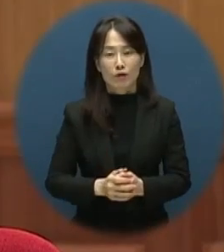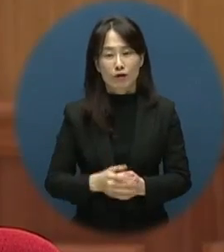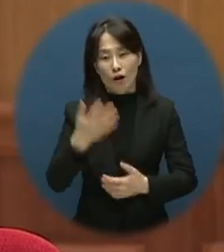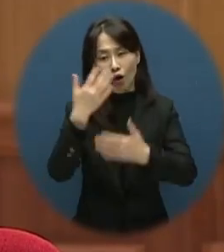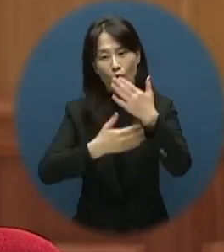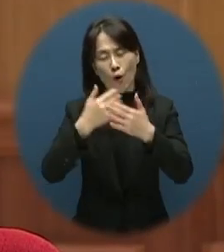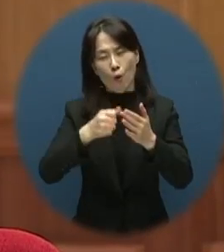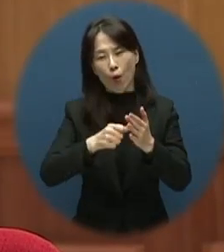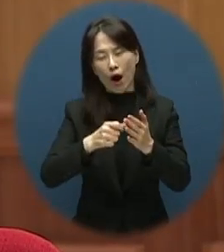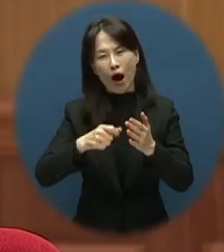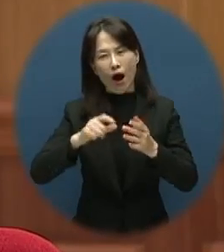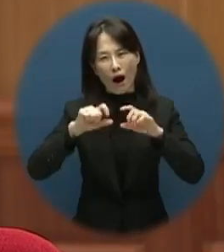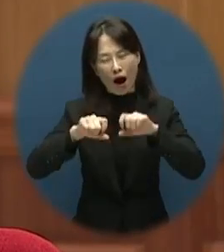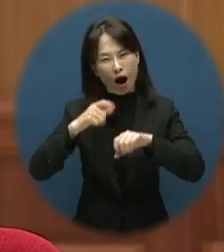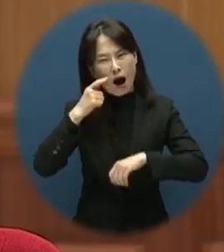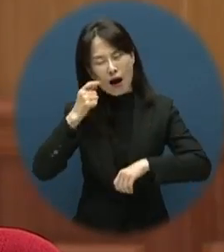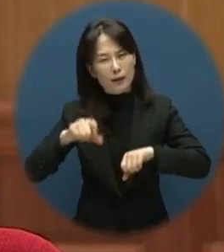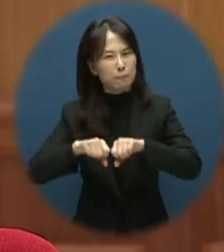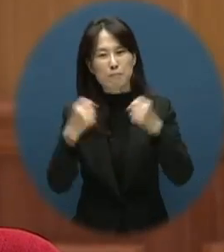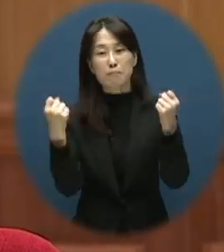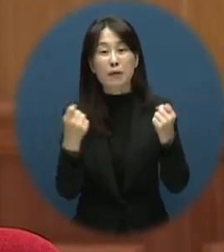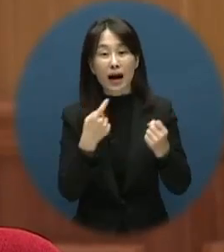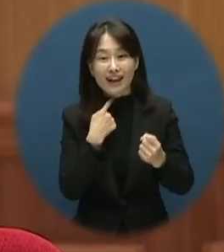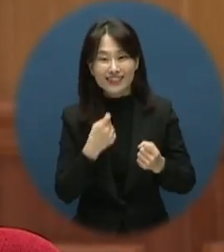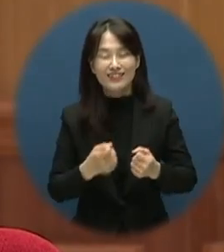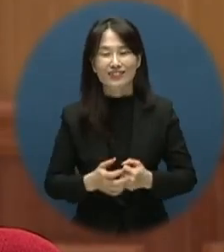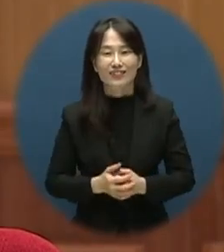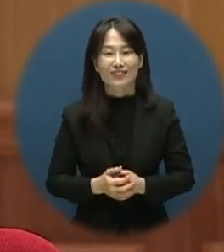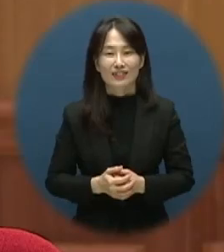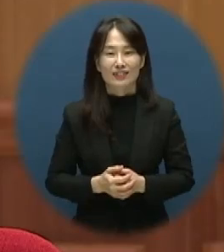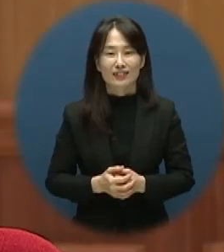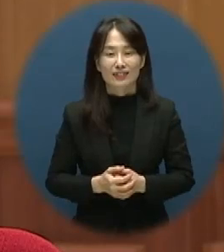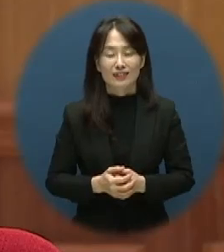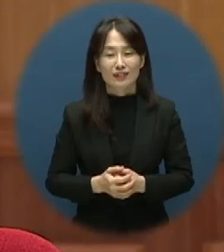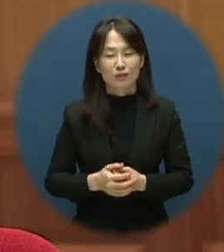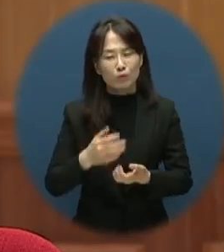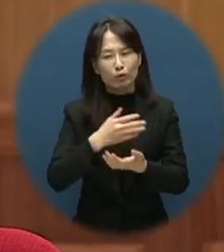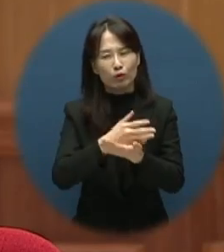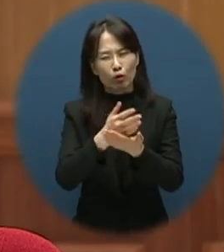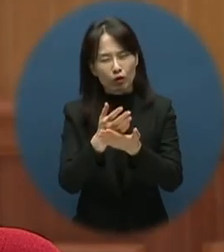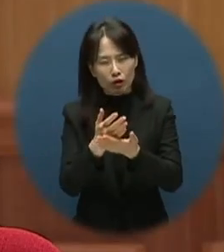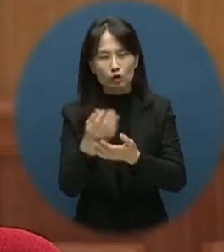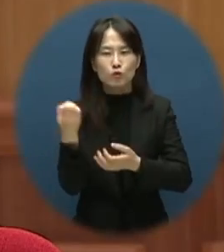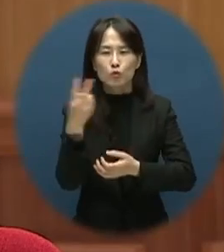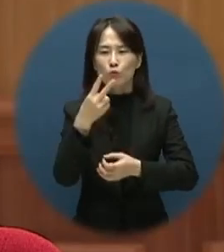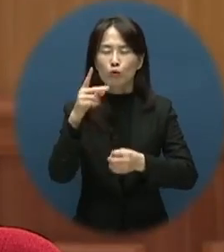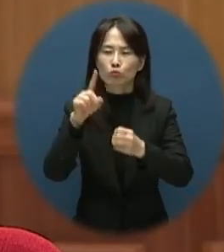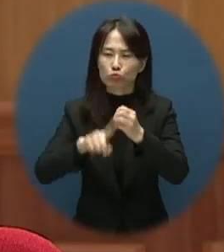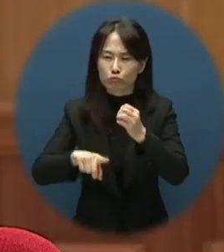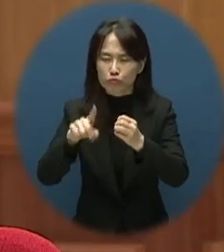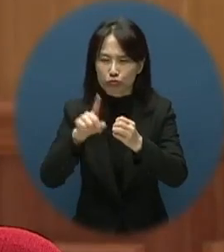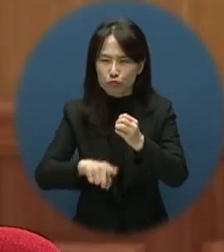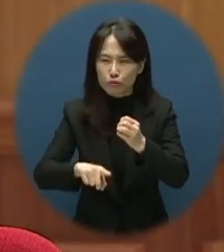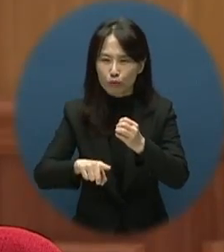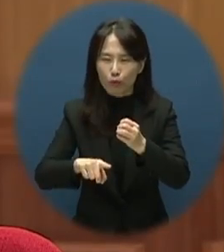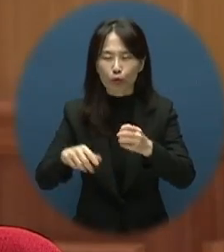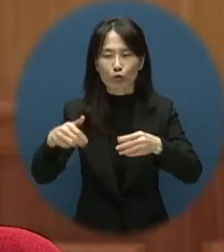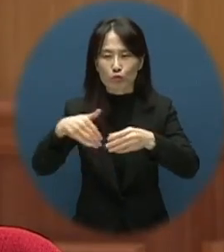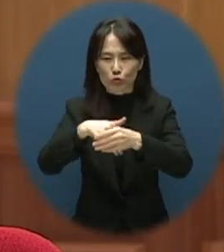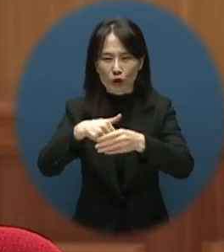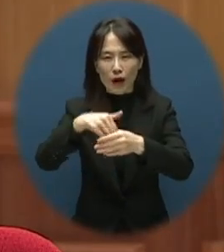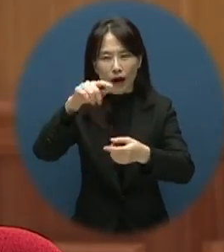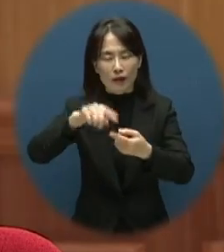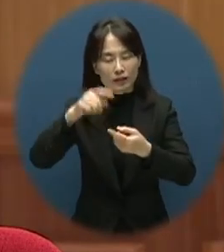무술도 무술이지만 그런 뒷받침되는 뭐 여러 가지 불교이나 사상들 굉장히 관심이